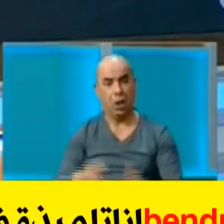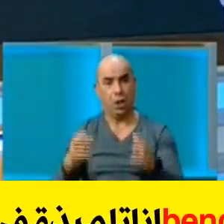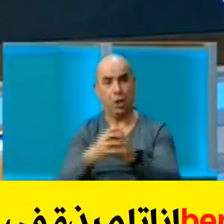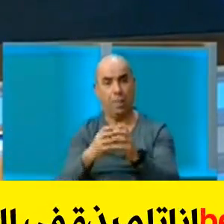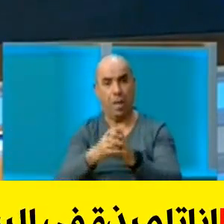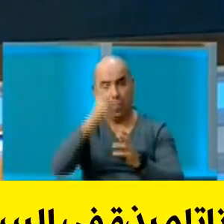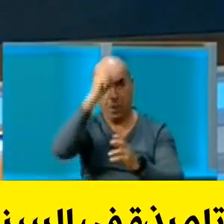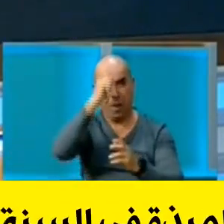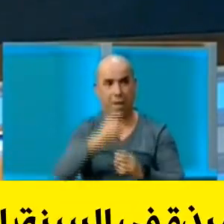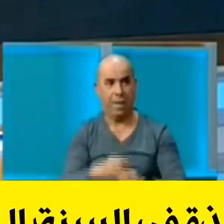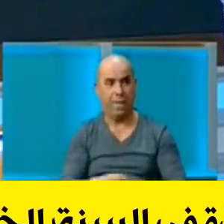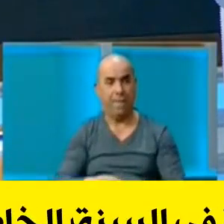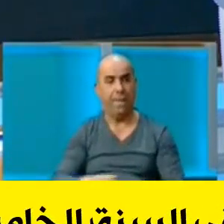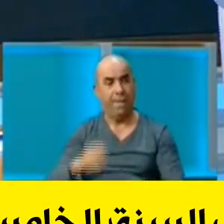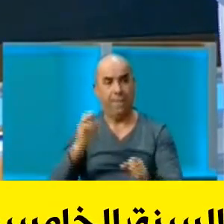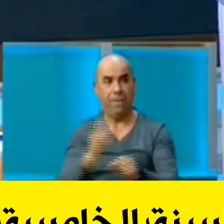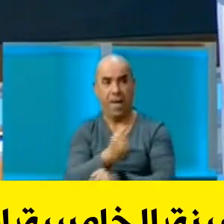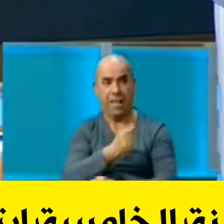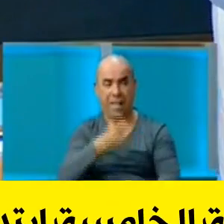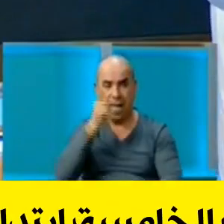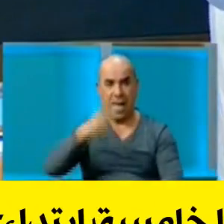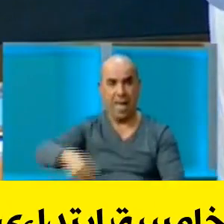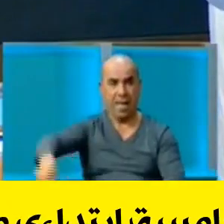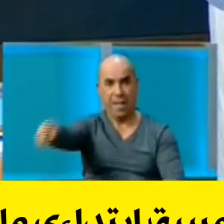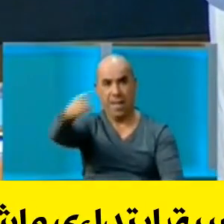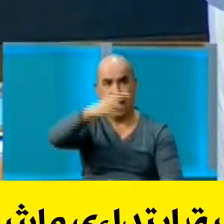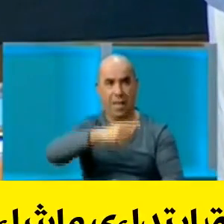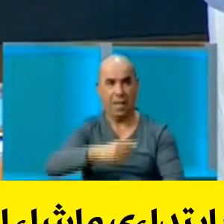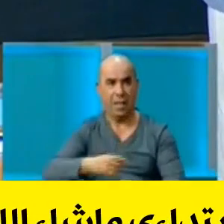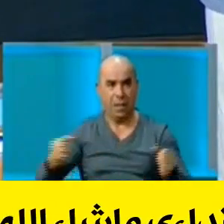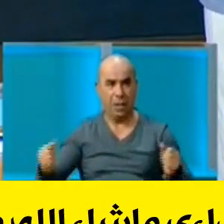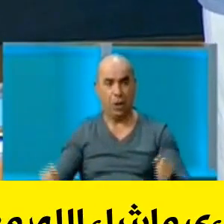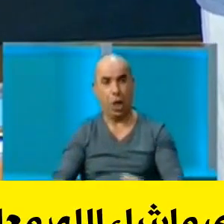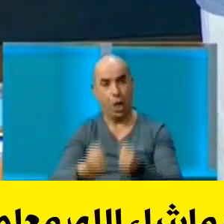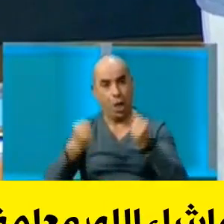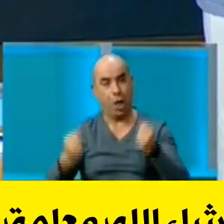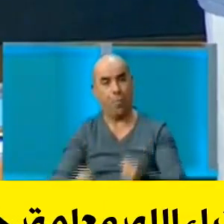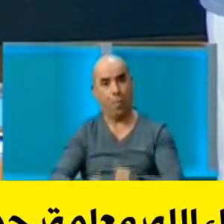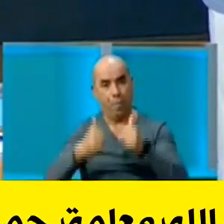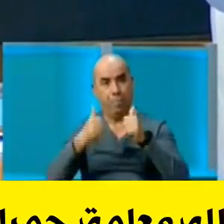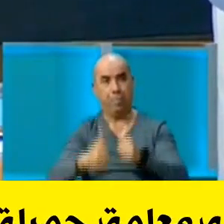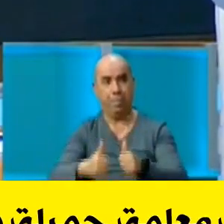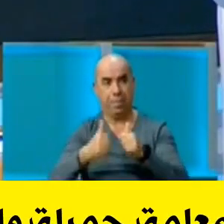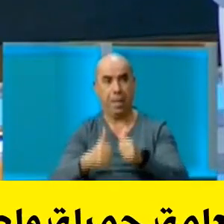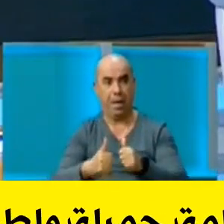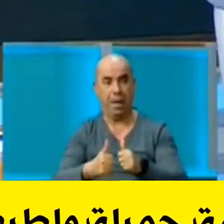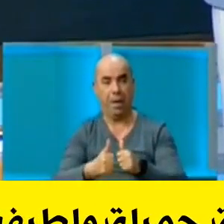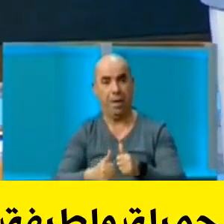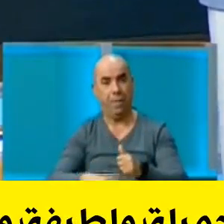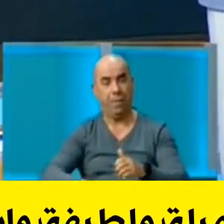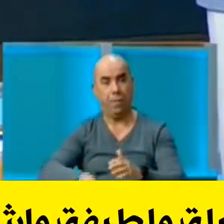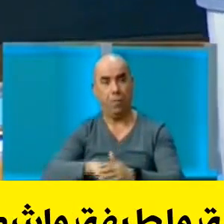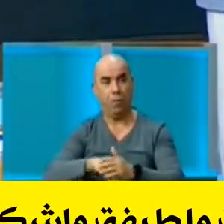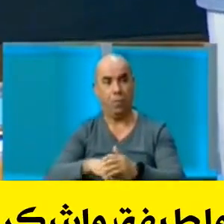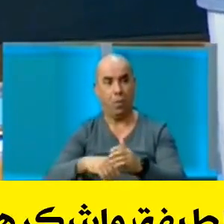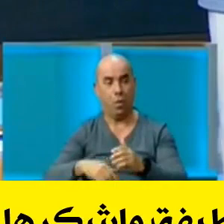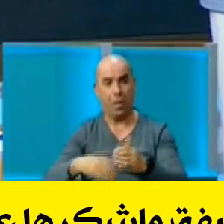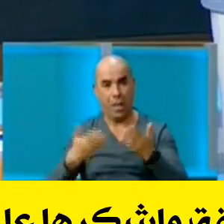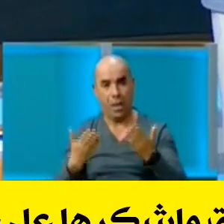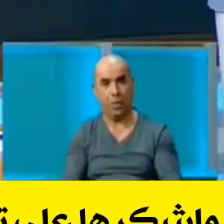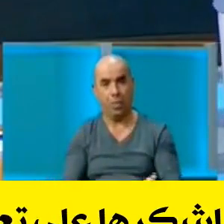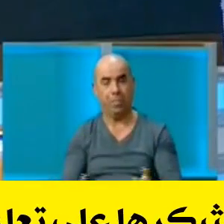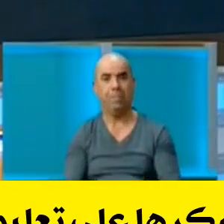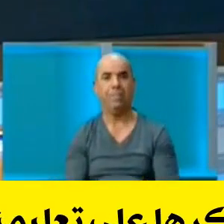المذكر، فاز الذين، فاز الذين تدربوا جيدا في مباراة اليوم.